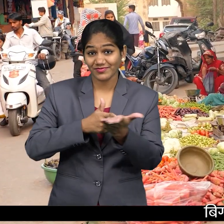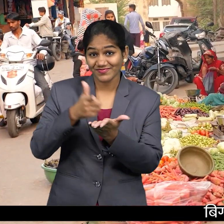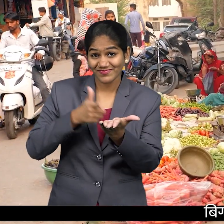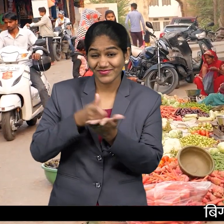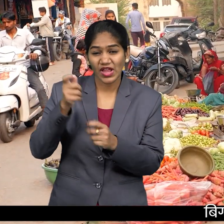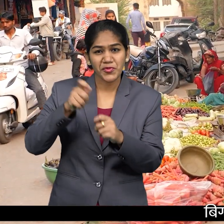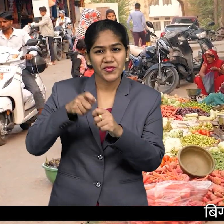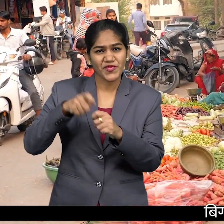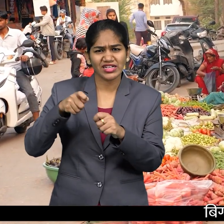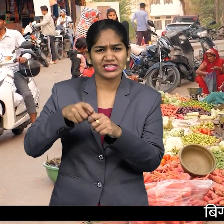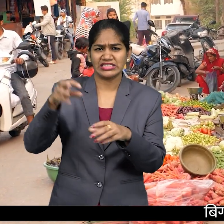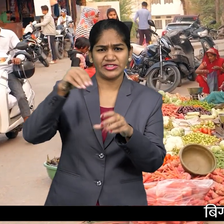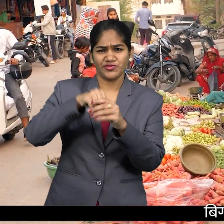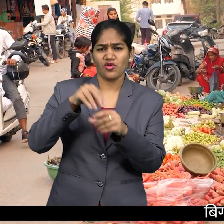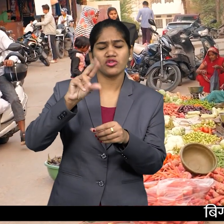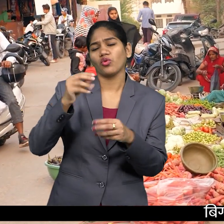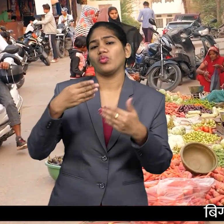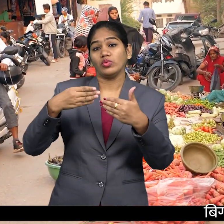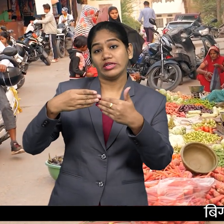बिगर शेती उपक्रम